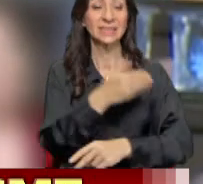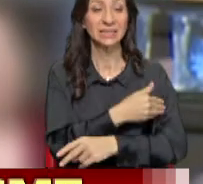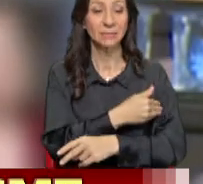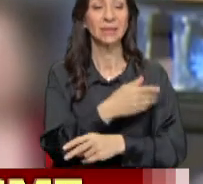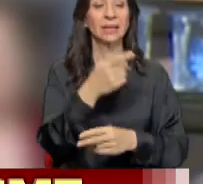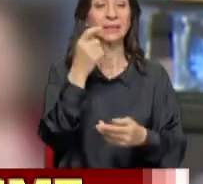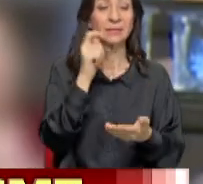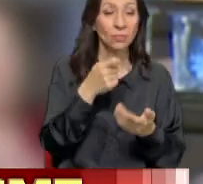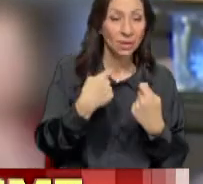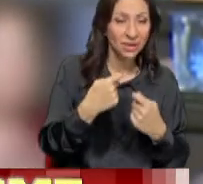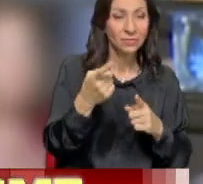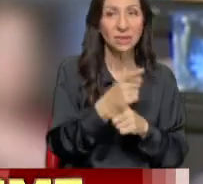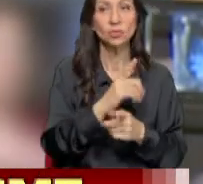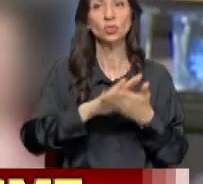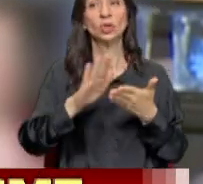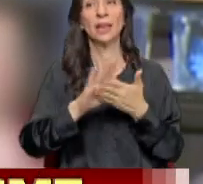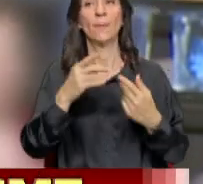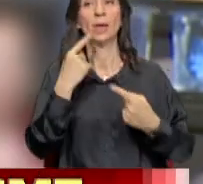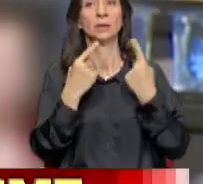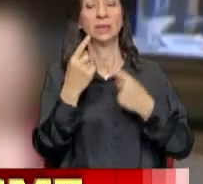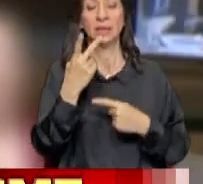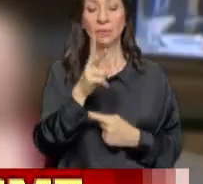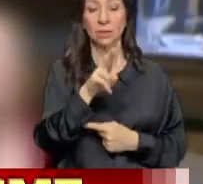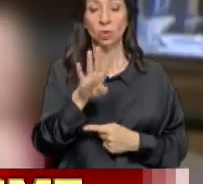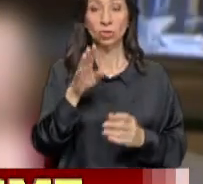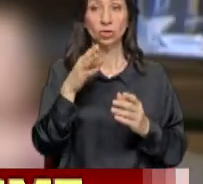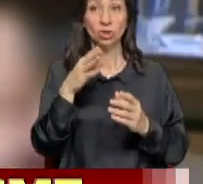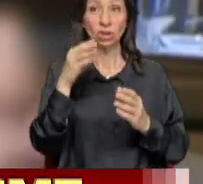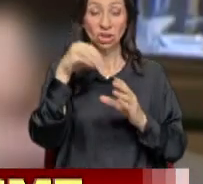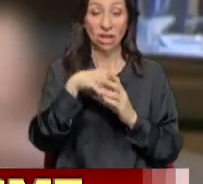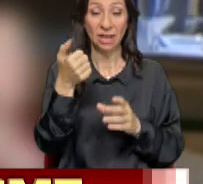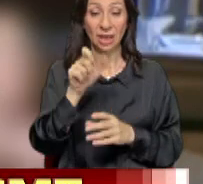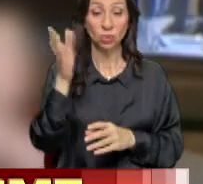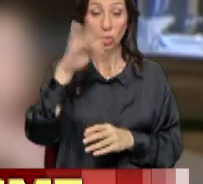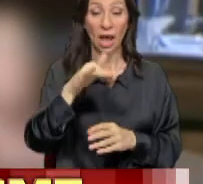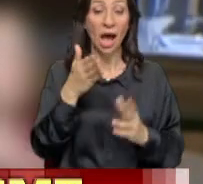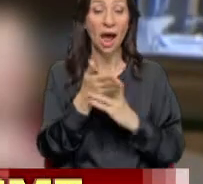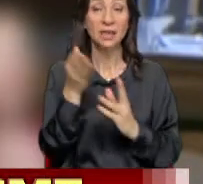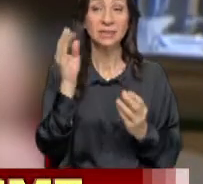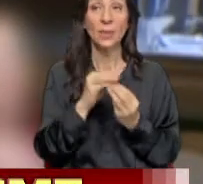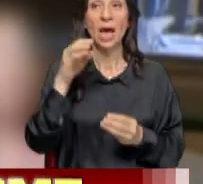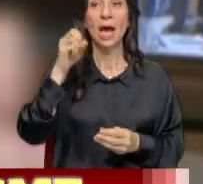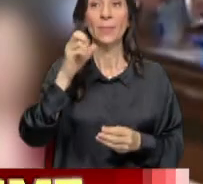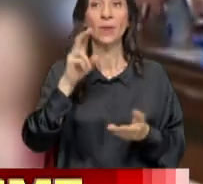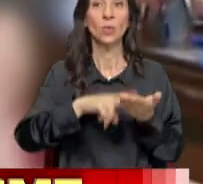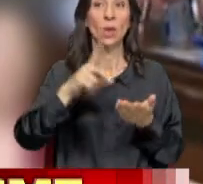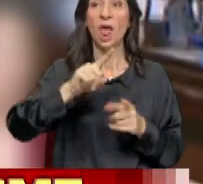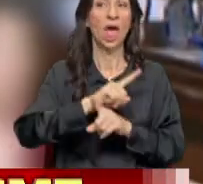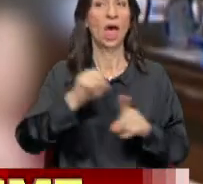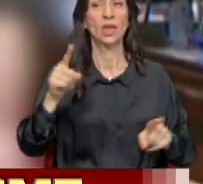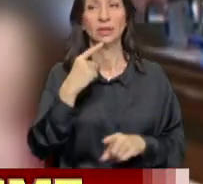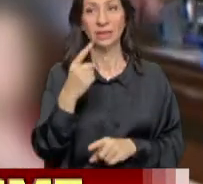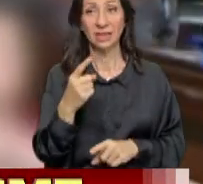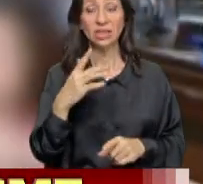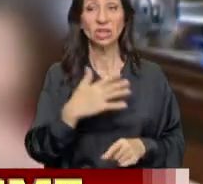harç ücretlerinin revize edilmesi gündeme geldi. 2024 tarifesine 6 ay sonra gelen ara zamma AK Partili üyeler hayır oyu